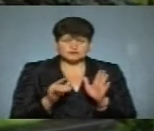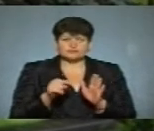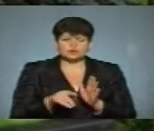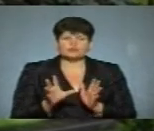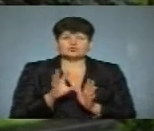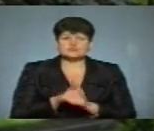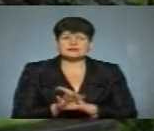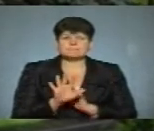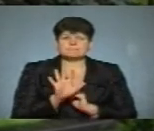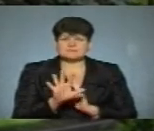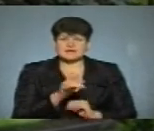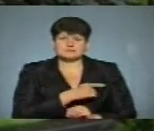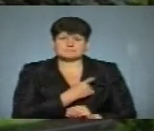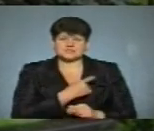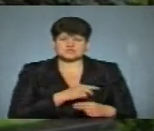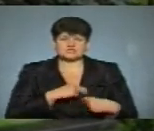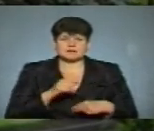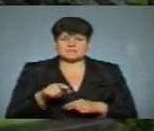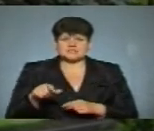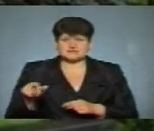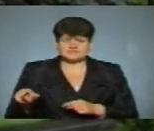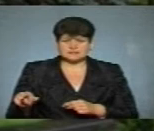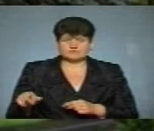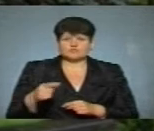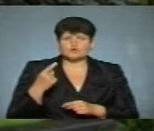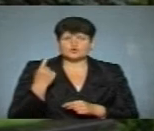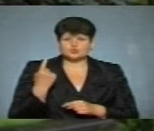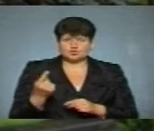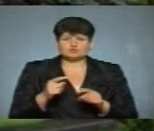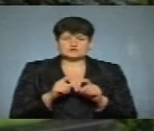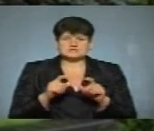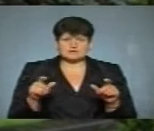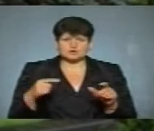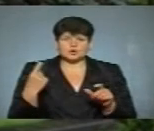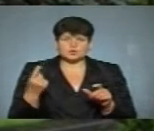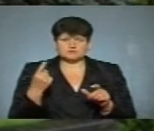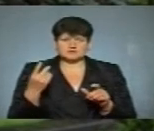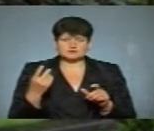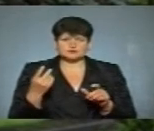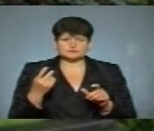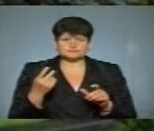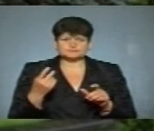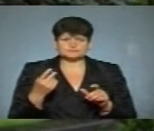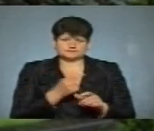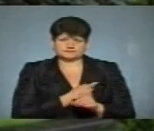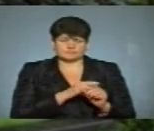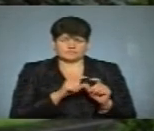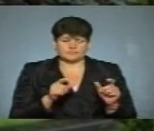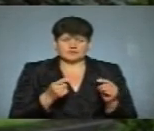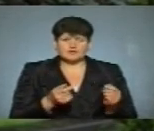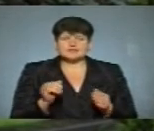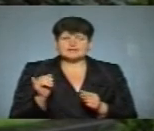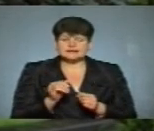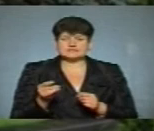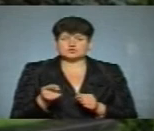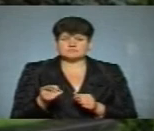числі 5 медичних працівників в одному з закладів обласного підпорядкування. І в